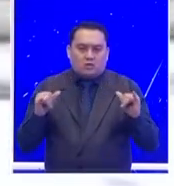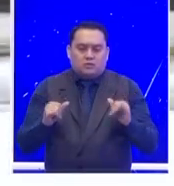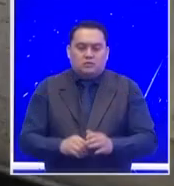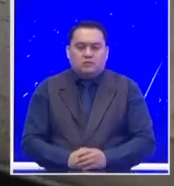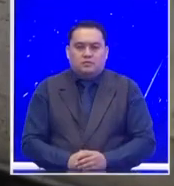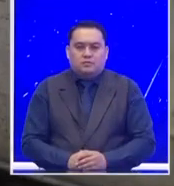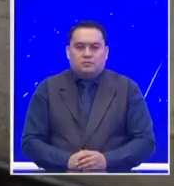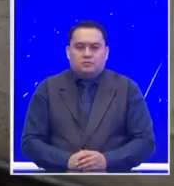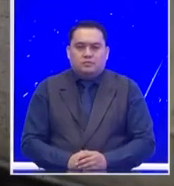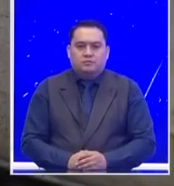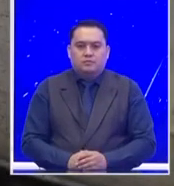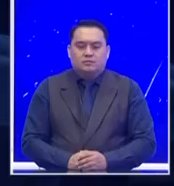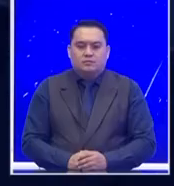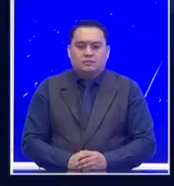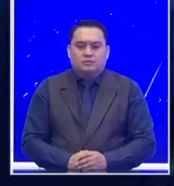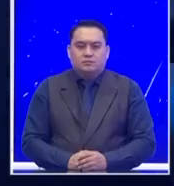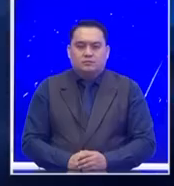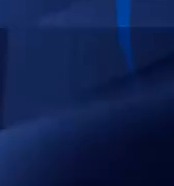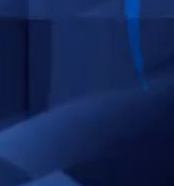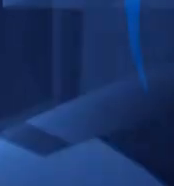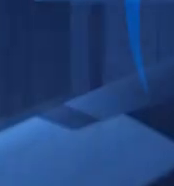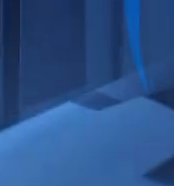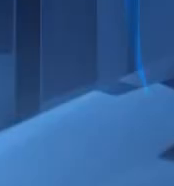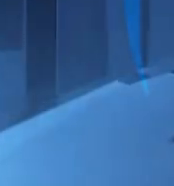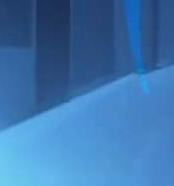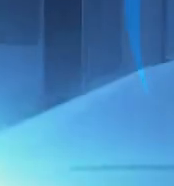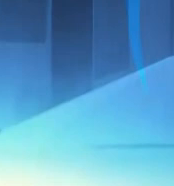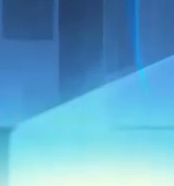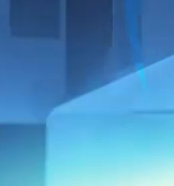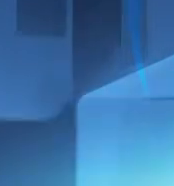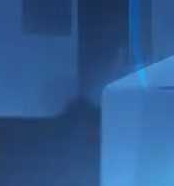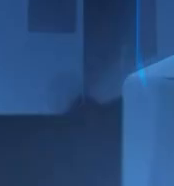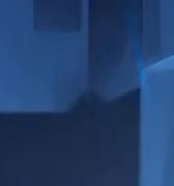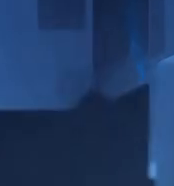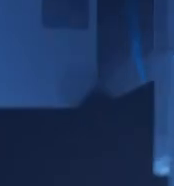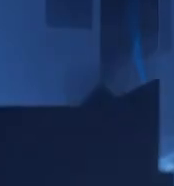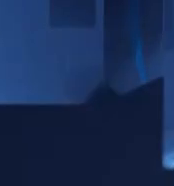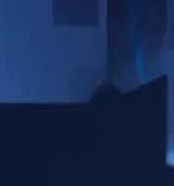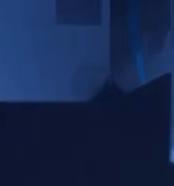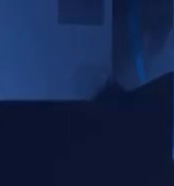регионе, привлекать все больше молодежи. Алексей Цой, Асхат Мусабеков, телеканал ЖТСУ, Илийский район.